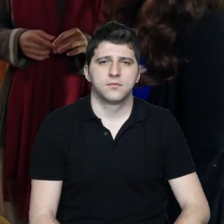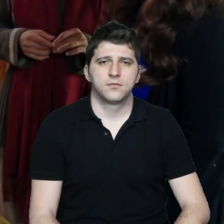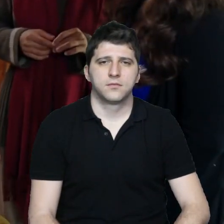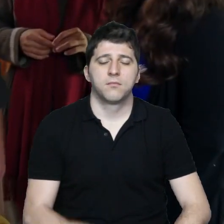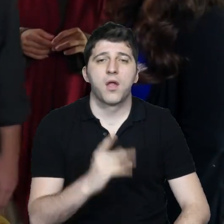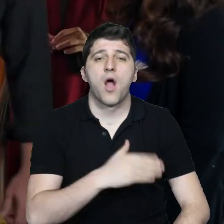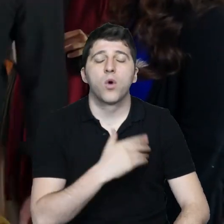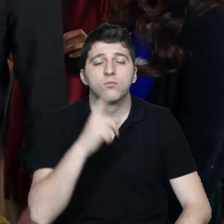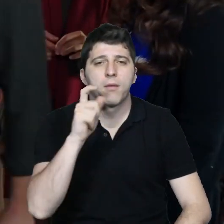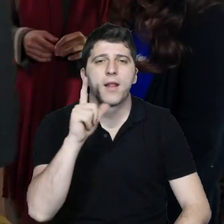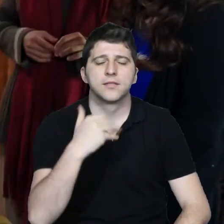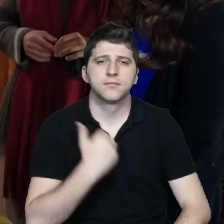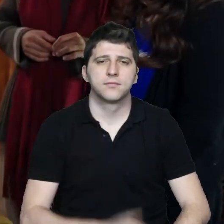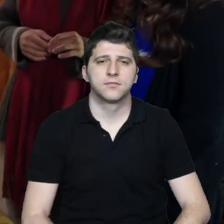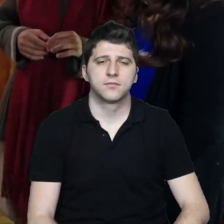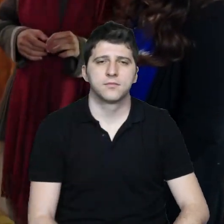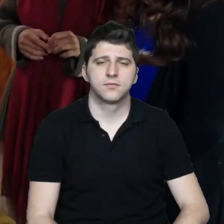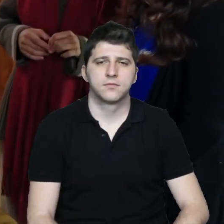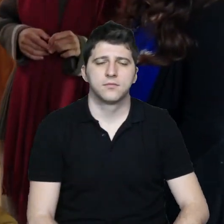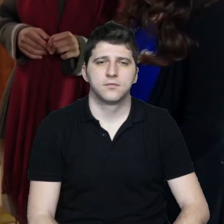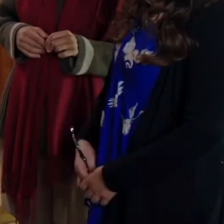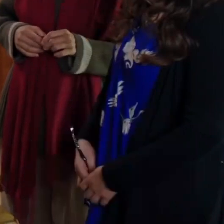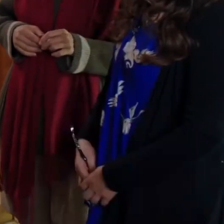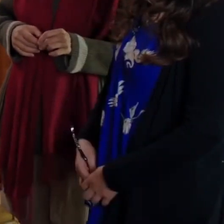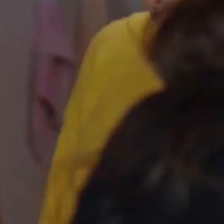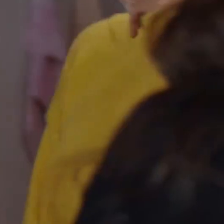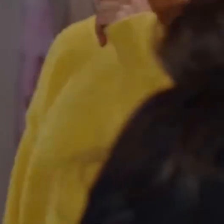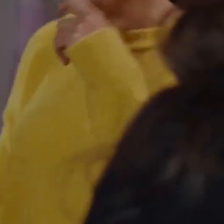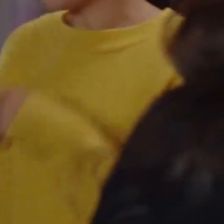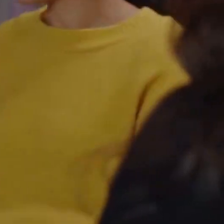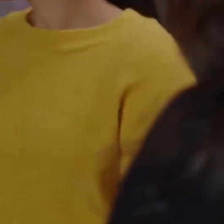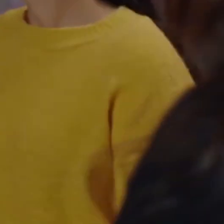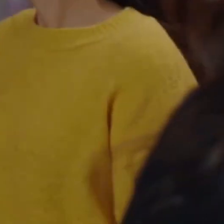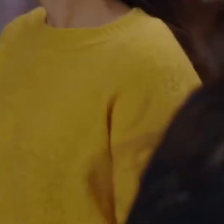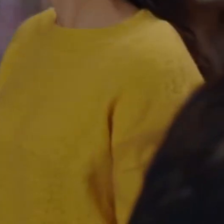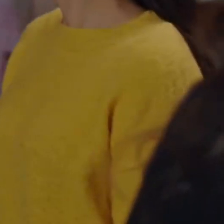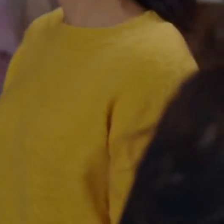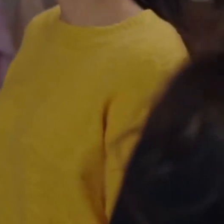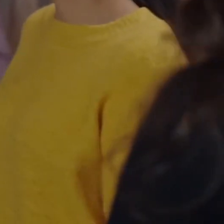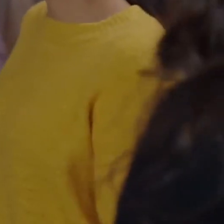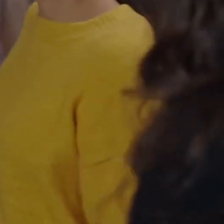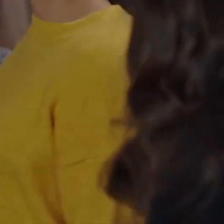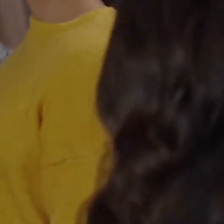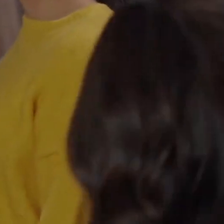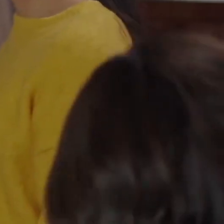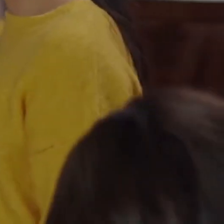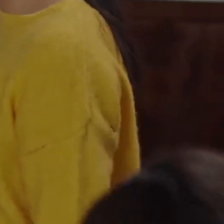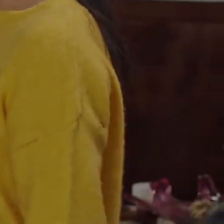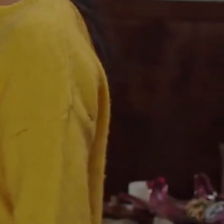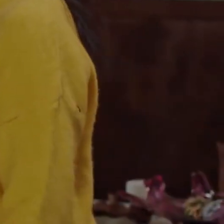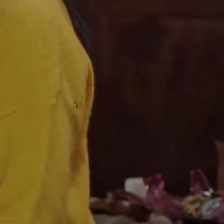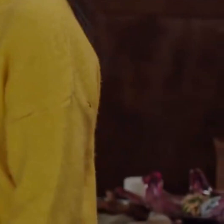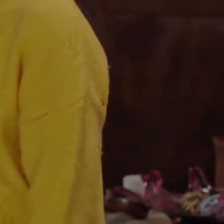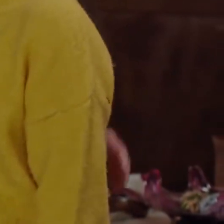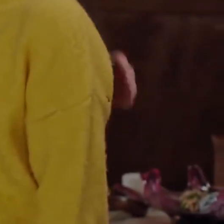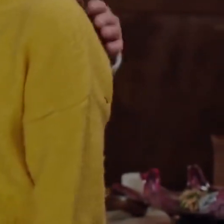Bir avukat bulmalıyım. Çıkıyor. Kızlar kederle kaldı arkasında. Tuğba ıslak gözleriyle kolunu Faik'in boynuna doladı.